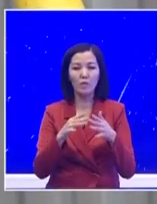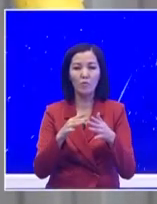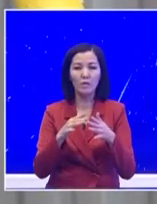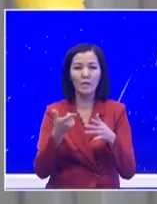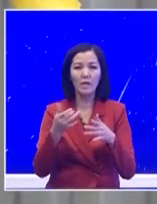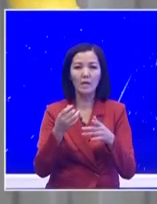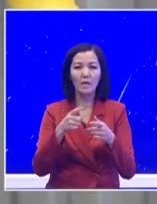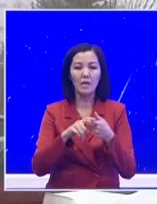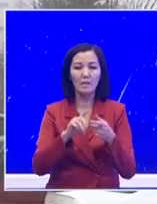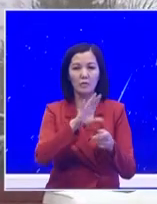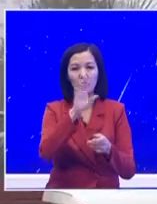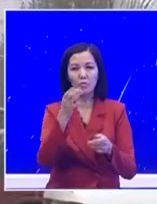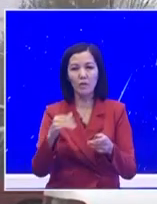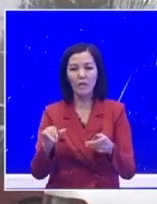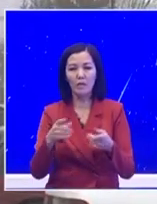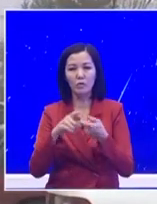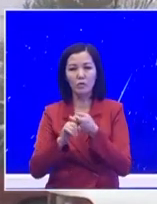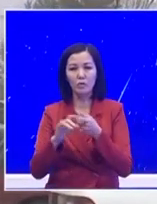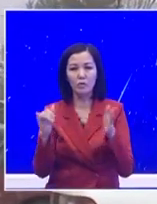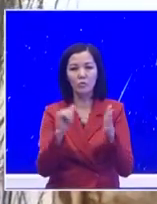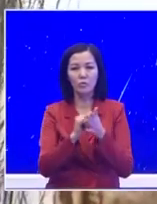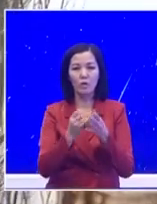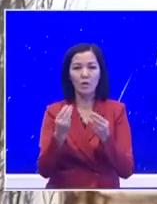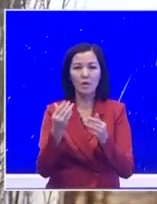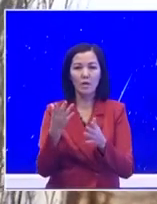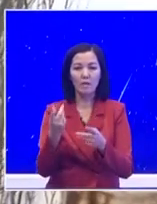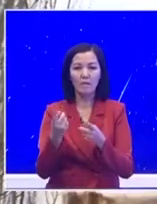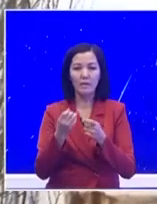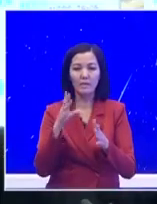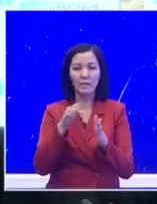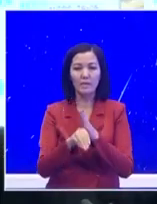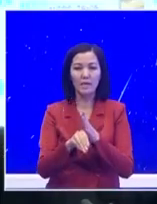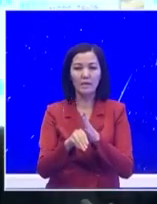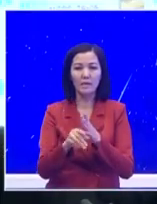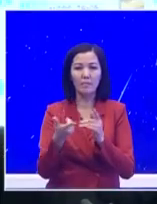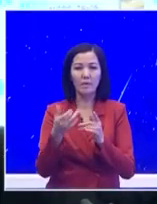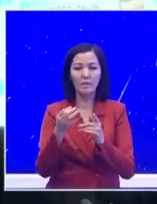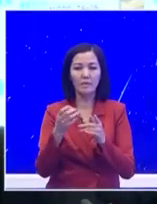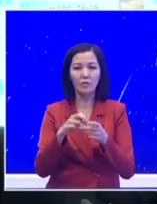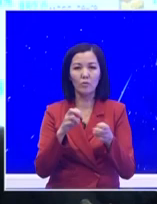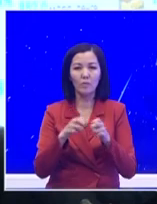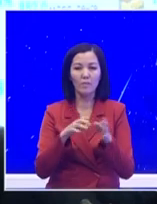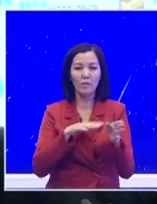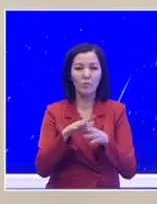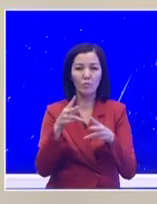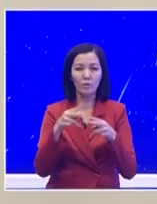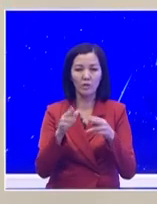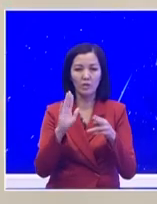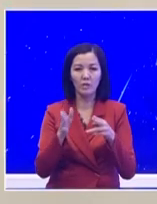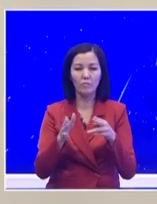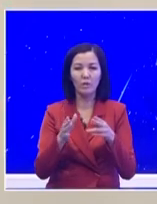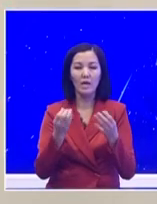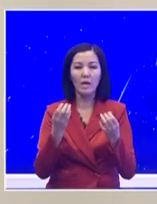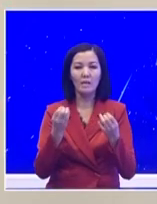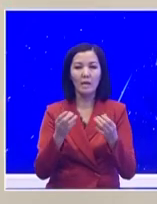газ жүйелерін жүргізу қолға алынады. Бұл жұмысқа инвесторлар тартылып, биыл кешендегі газдандыру мәселесін толығымен шешілмек. Мұнан